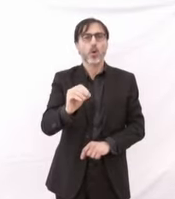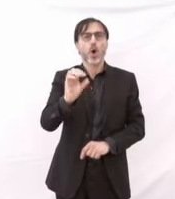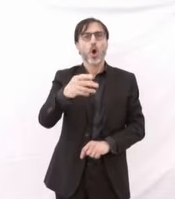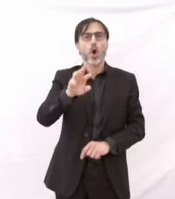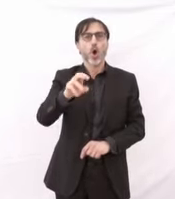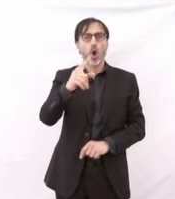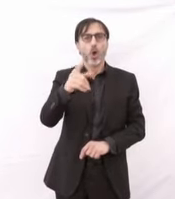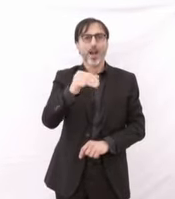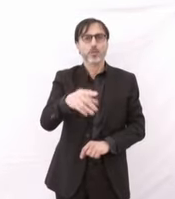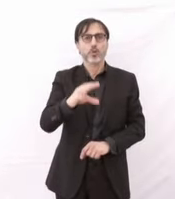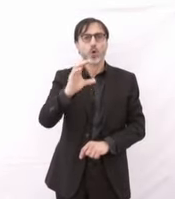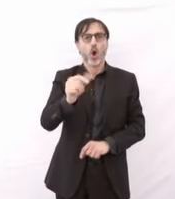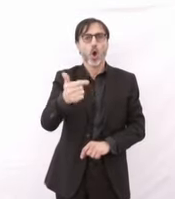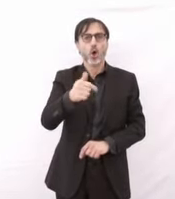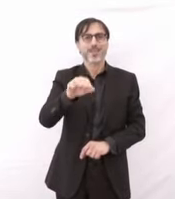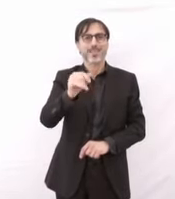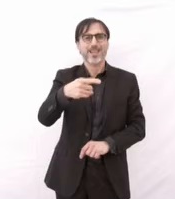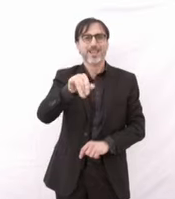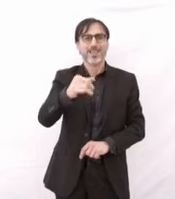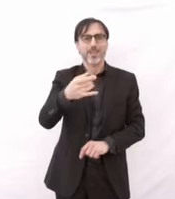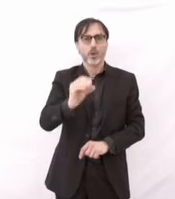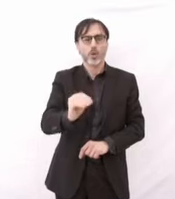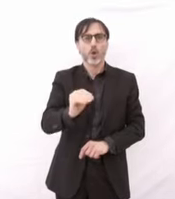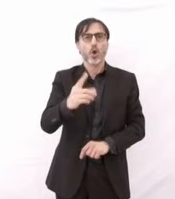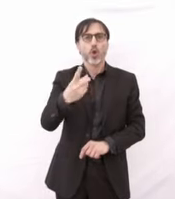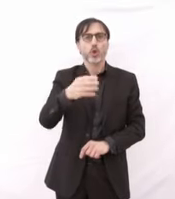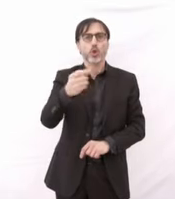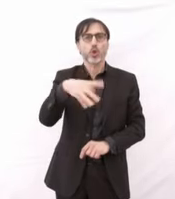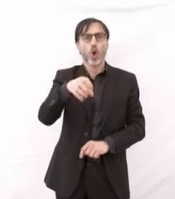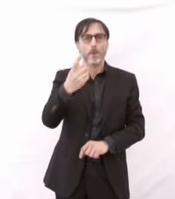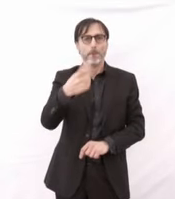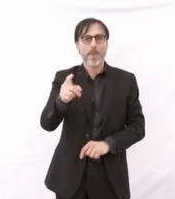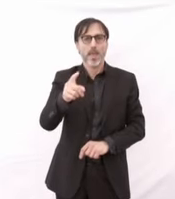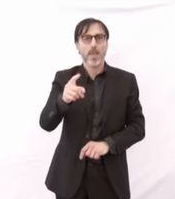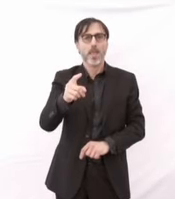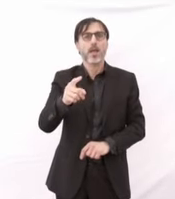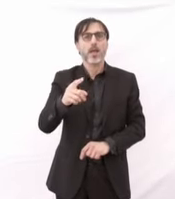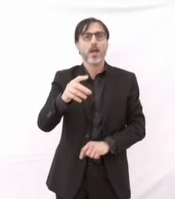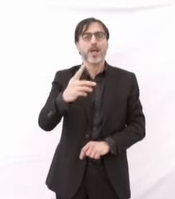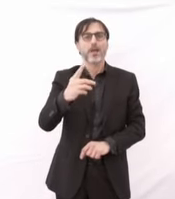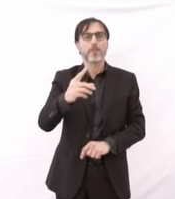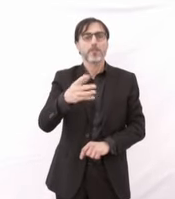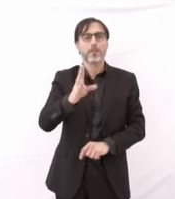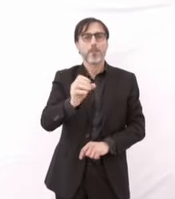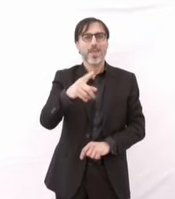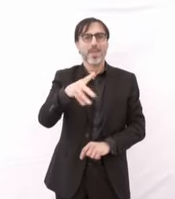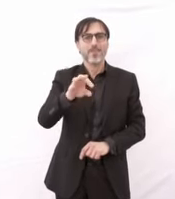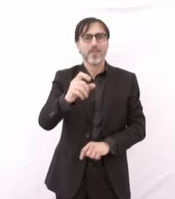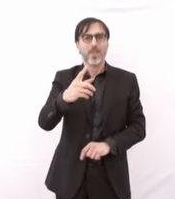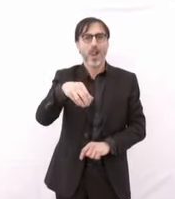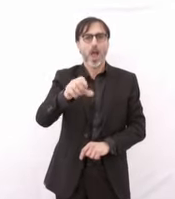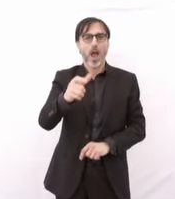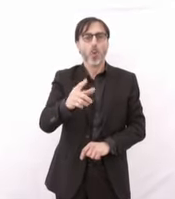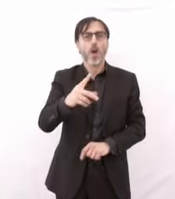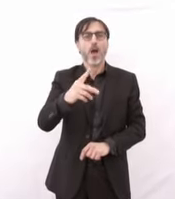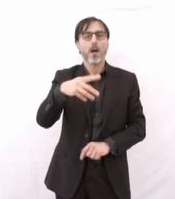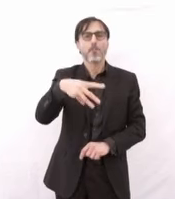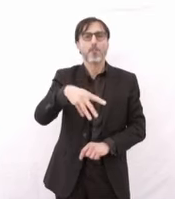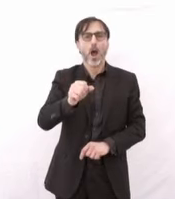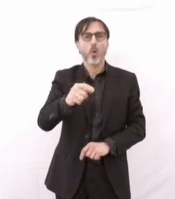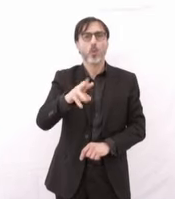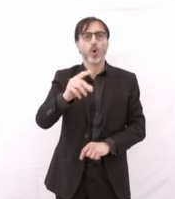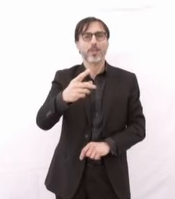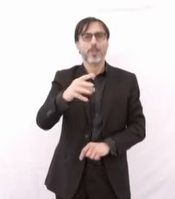Orazio Costantino, Giovanni Domè, Salvatore Bevilacqua, Mauro De Mauro,